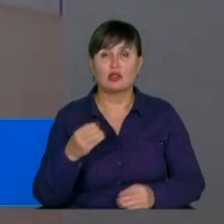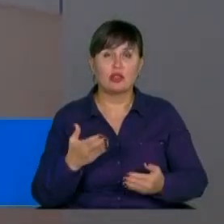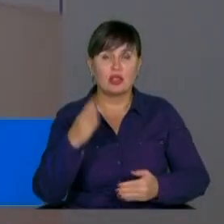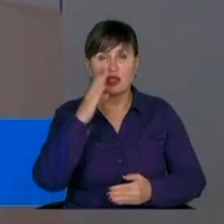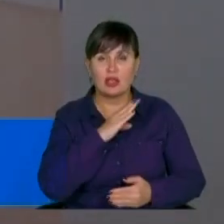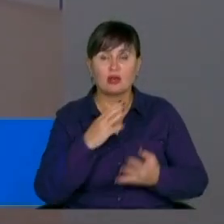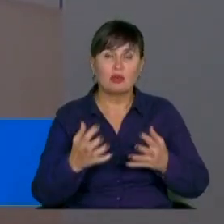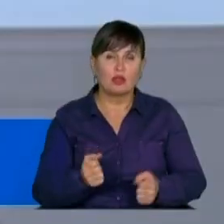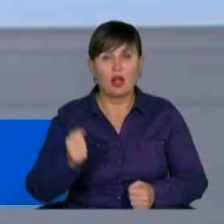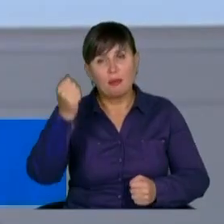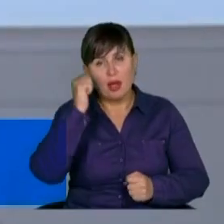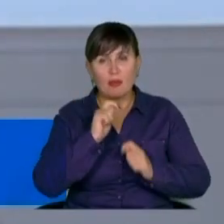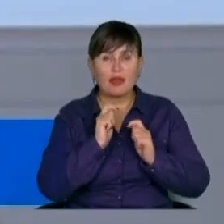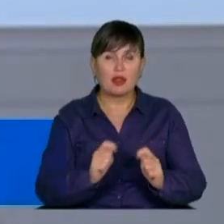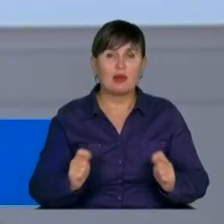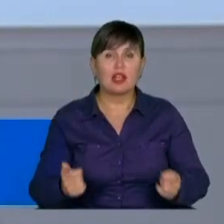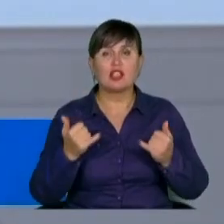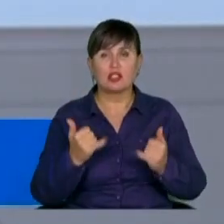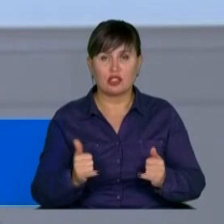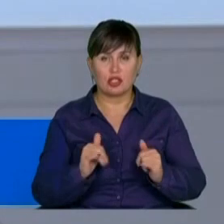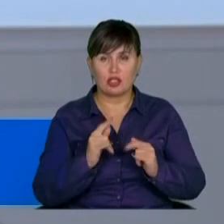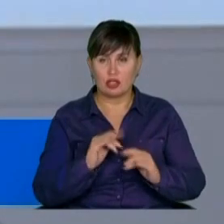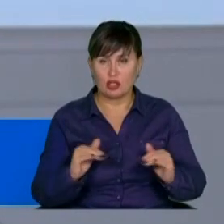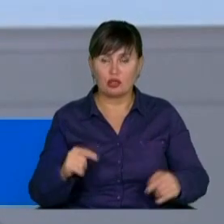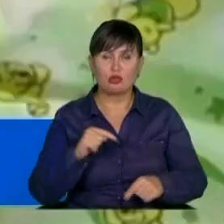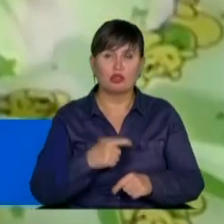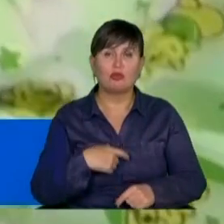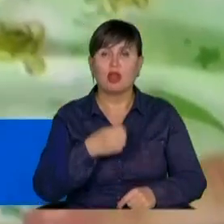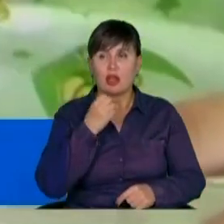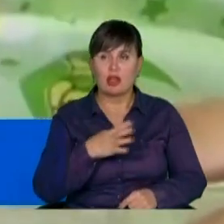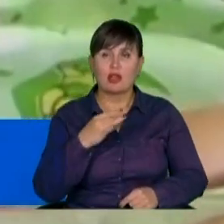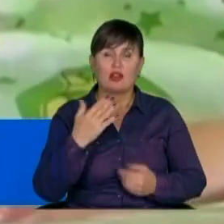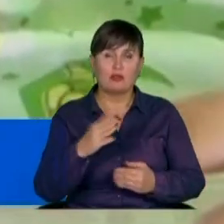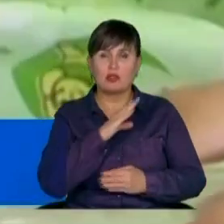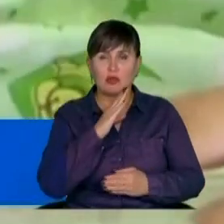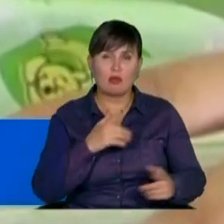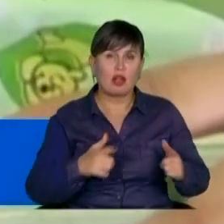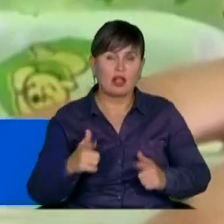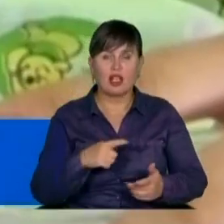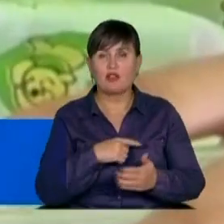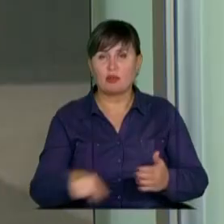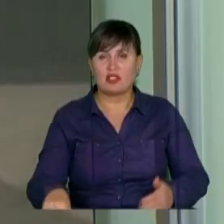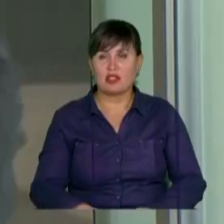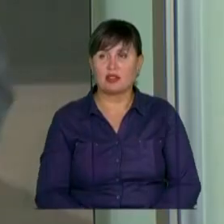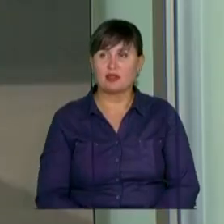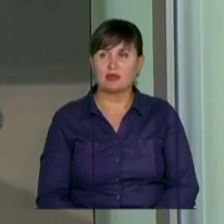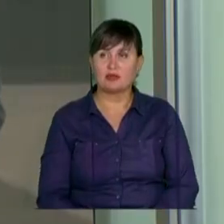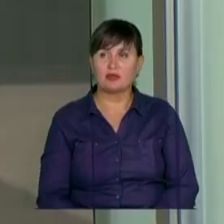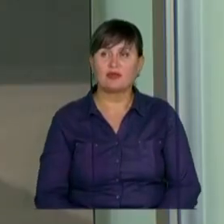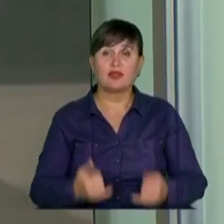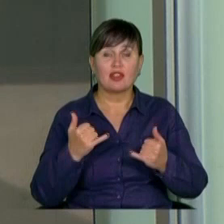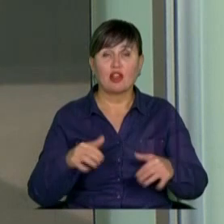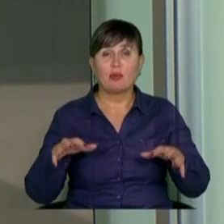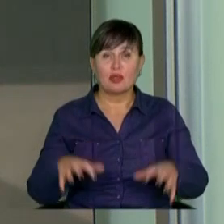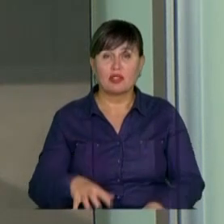родители получат памятные подарки. Сейчас малыши чувствуют себя хорошо, и их вместе с мамами готовят к выписке. Сегодня же